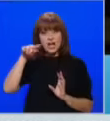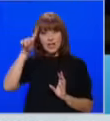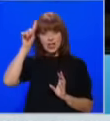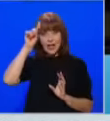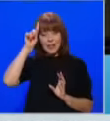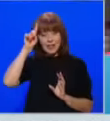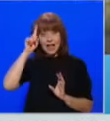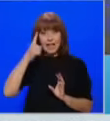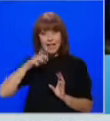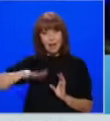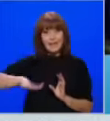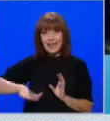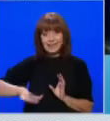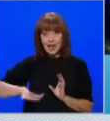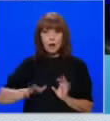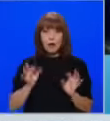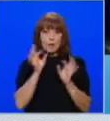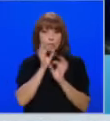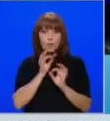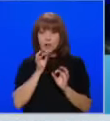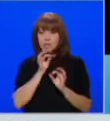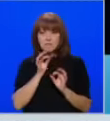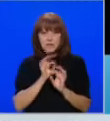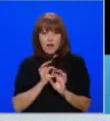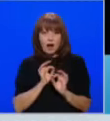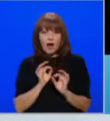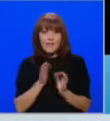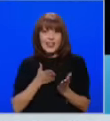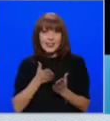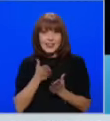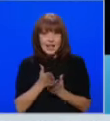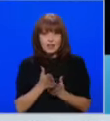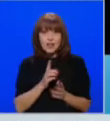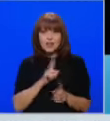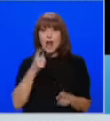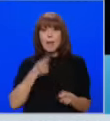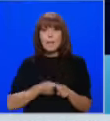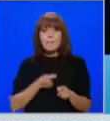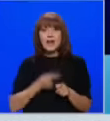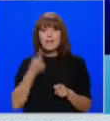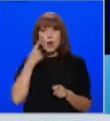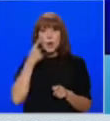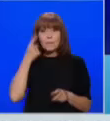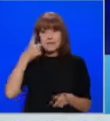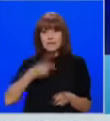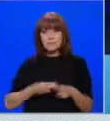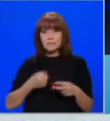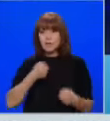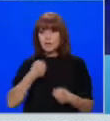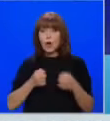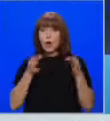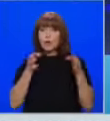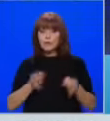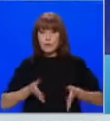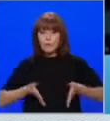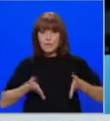с детето си и по никакъв начин не е направен опит шофьорът да бъде спрян. Установен е и пътят на движение.